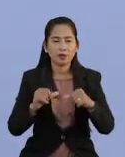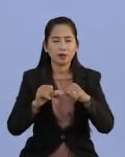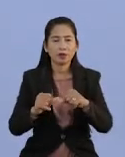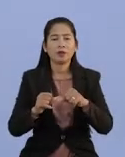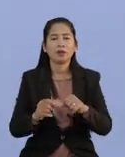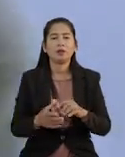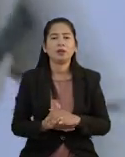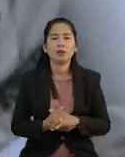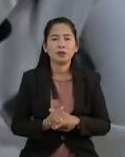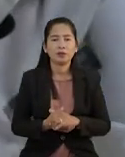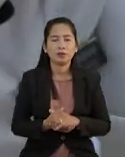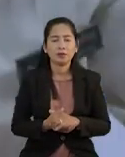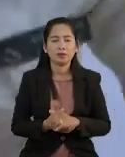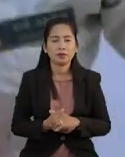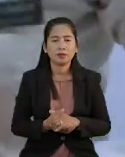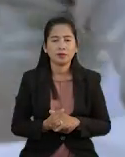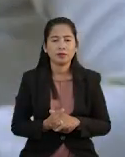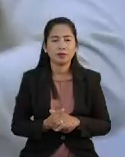tiếng